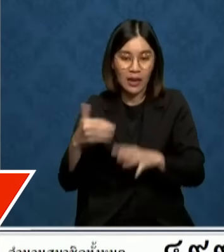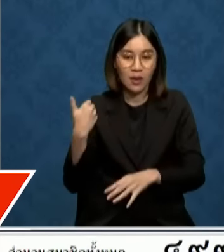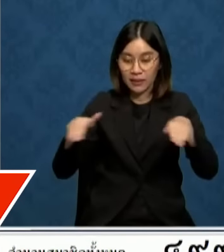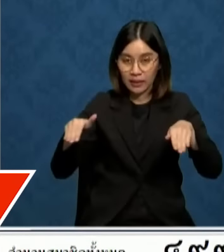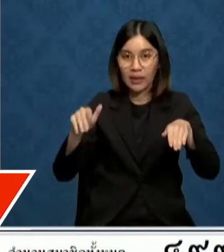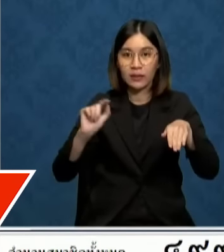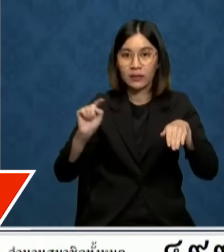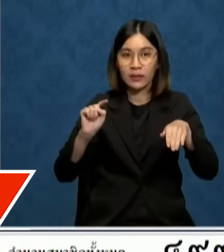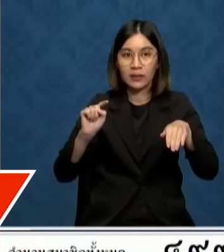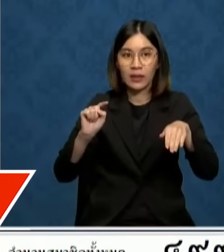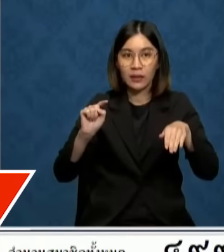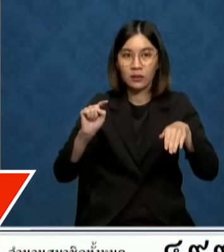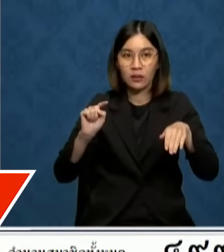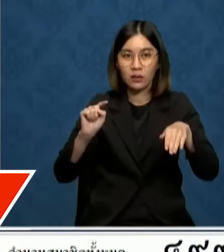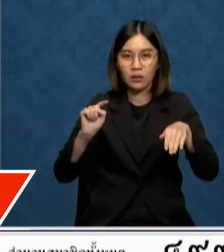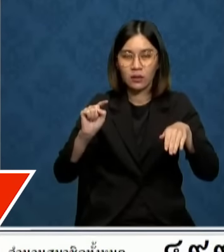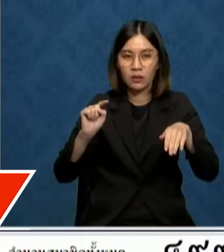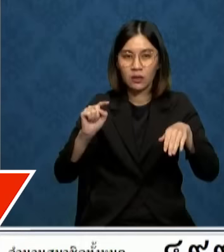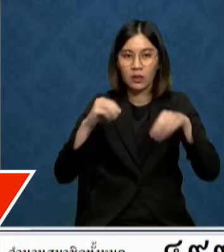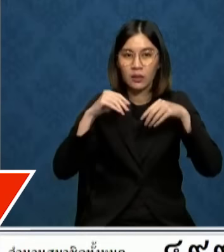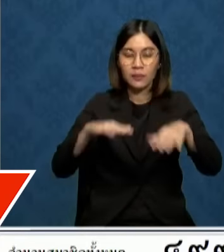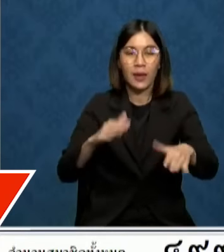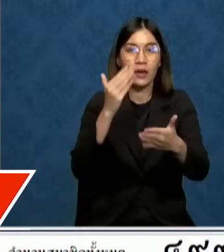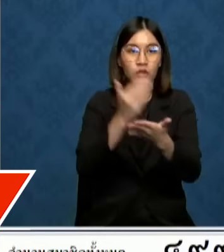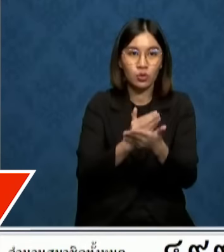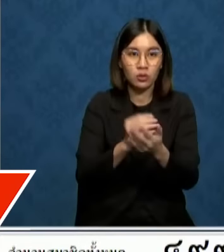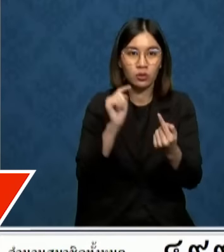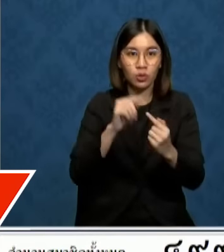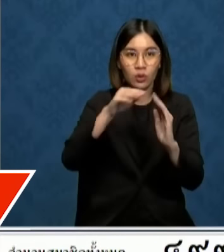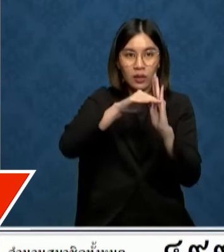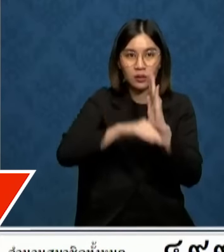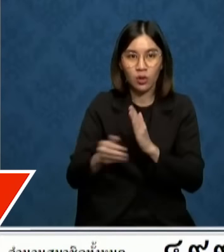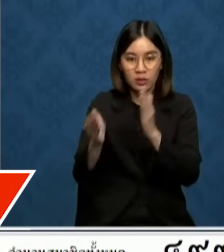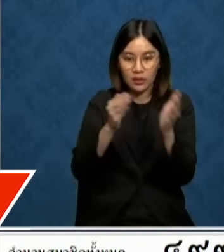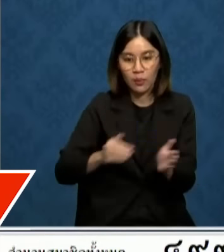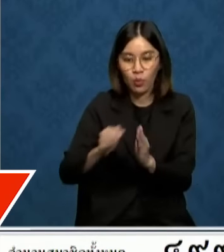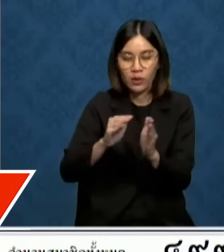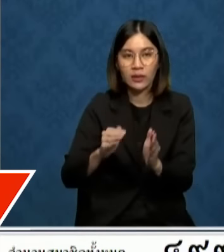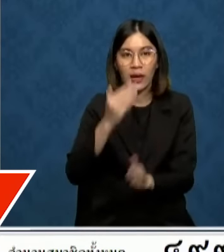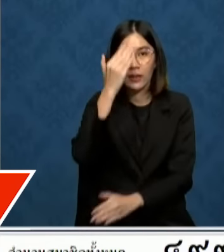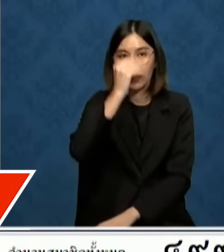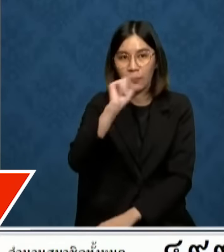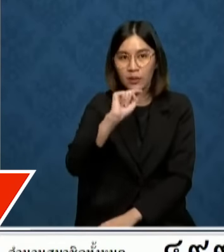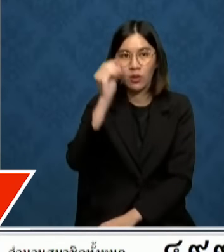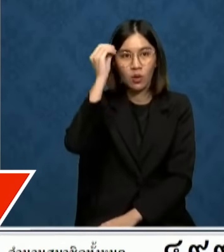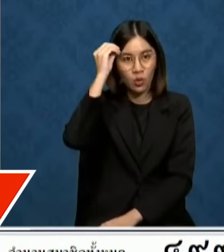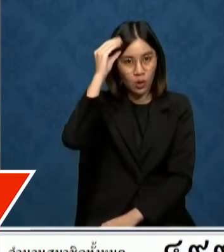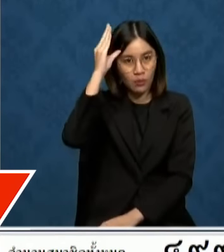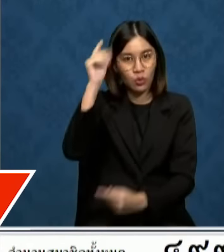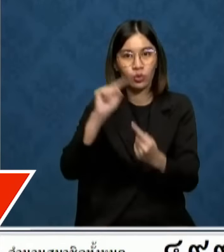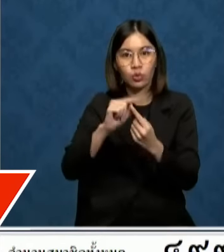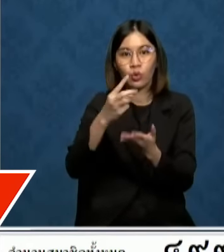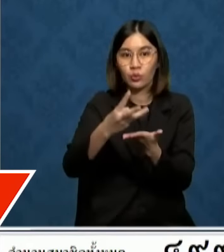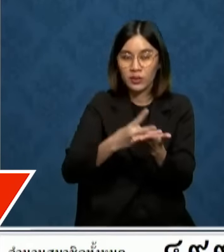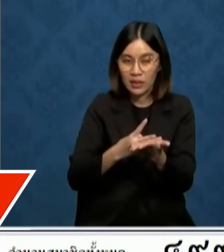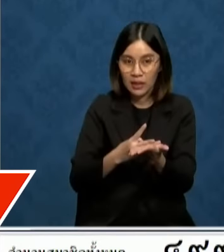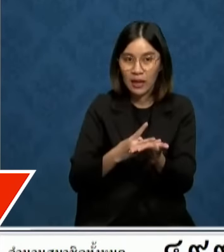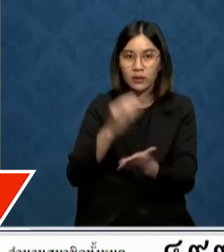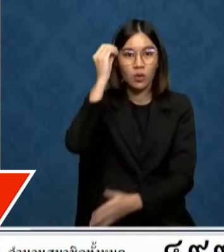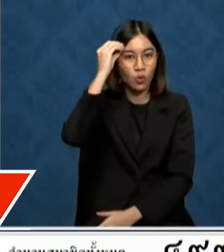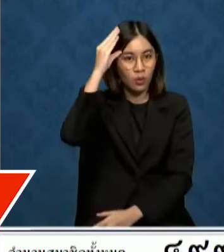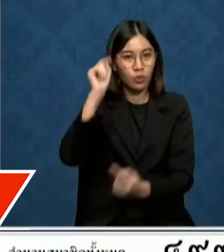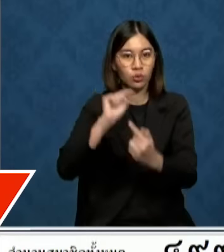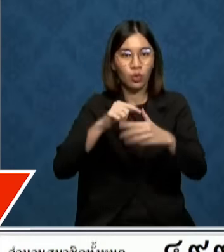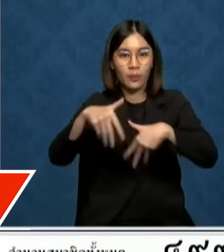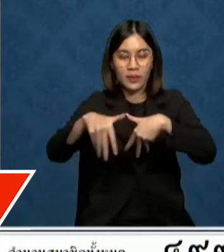มาตรการหยุดระบาดซึ่งกระบวนการจัดตั้งเพื่อให้ความรู้ทางวิชาการให้ความรู้